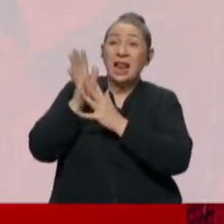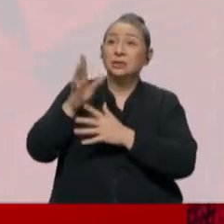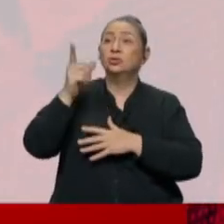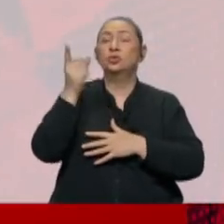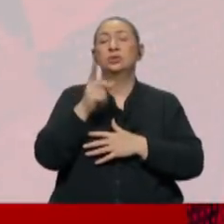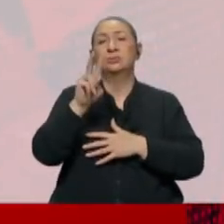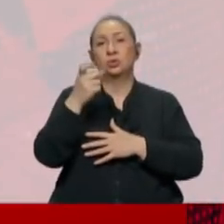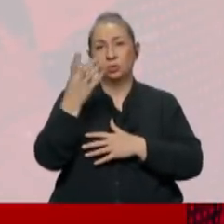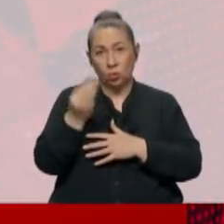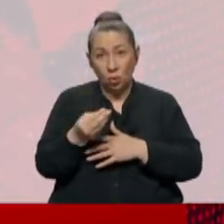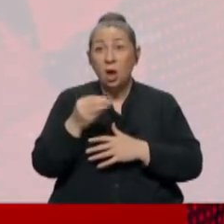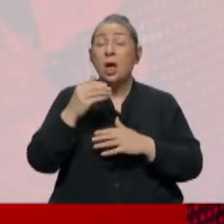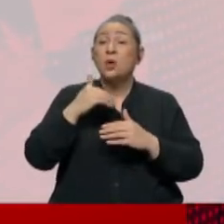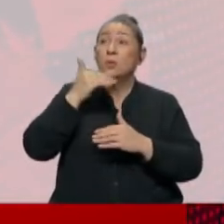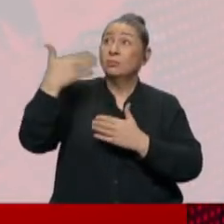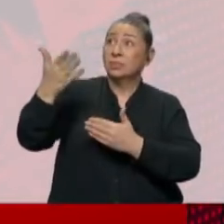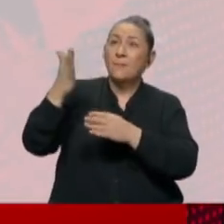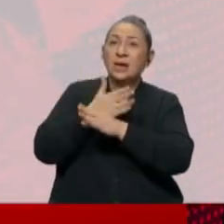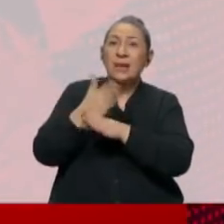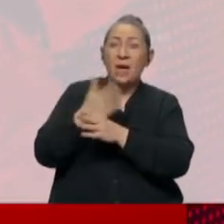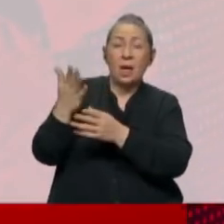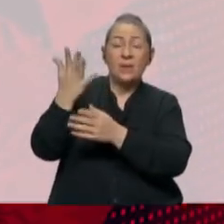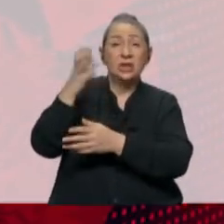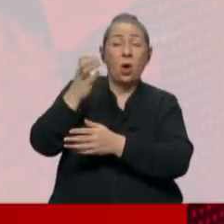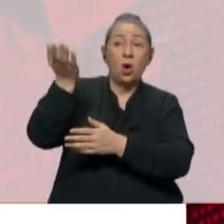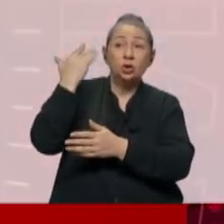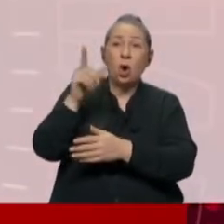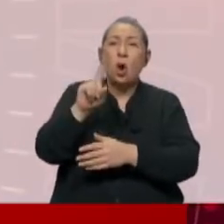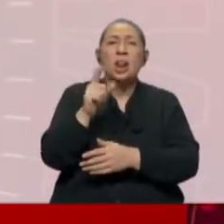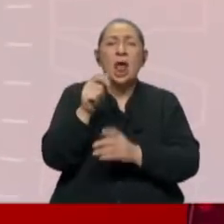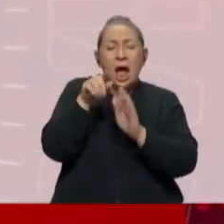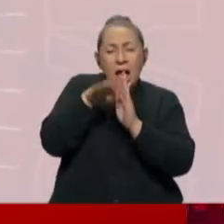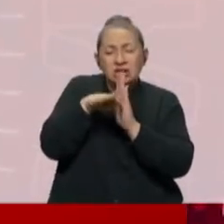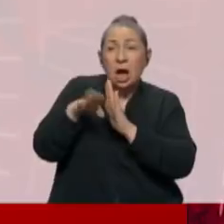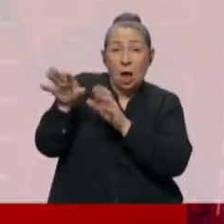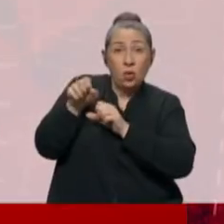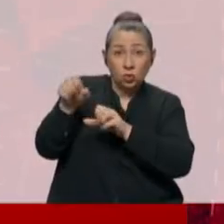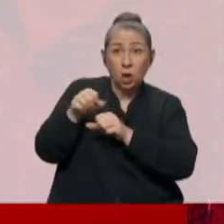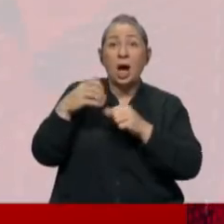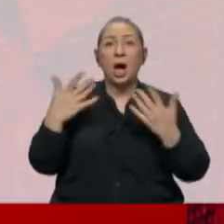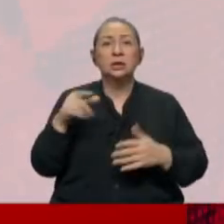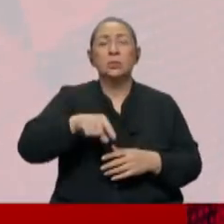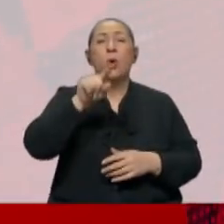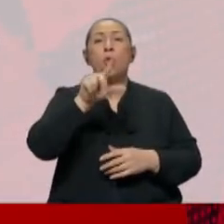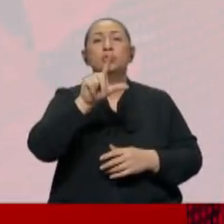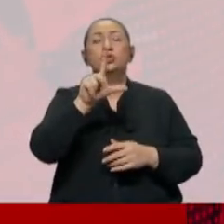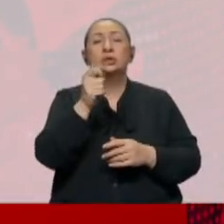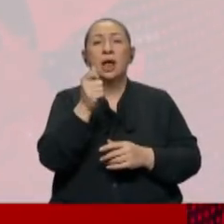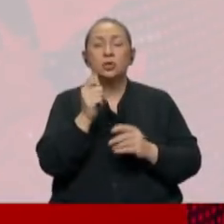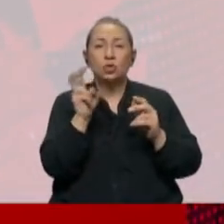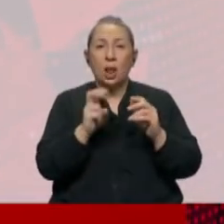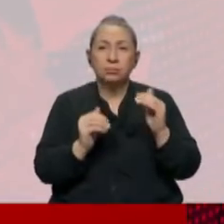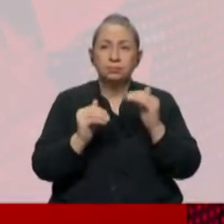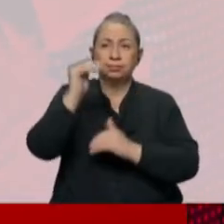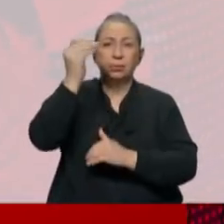artı ihracatçı Yurtdışından hammaddesini bundan 5 ay önce 10 liranın altına alıyordu artık 13 lira yaşam